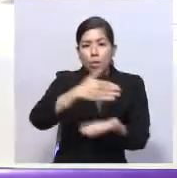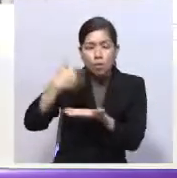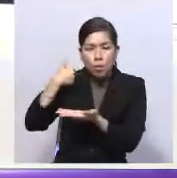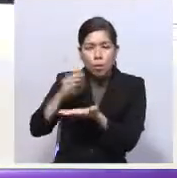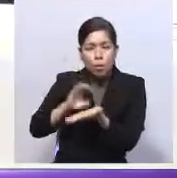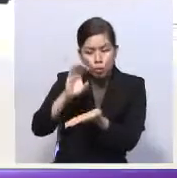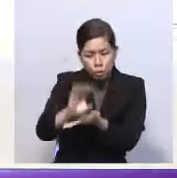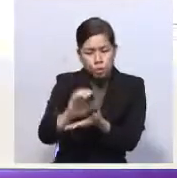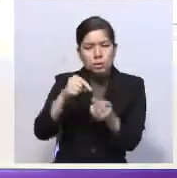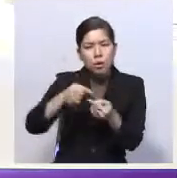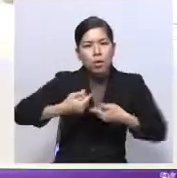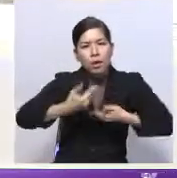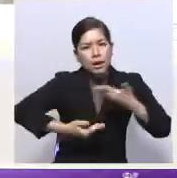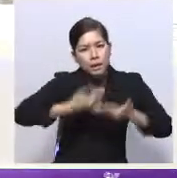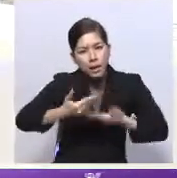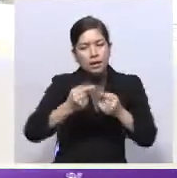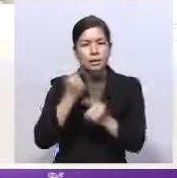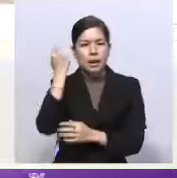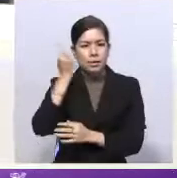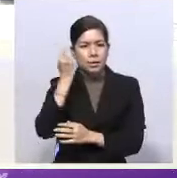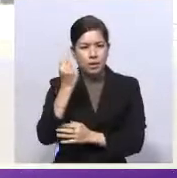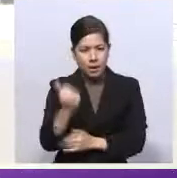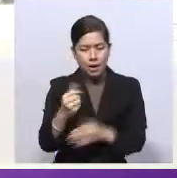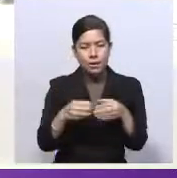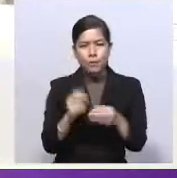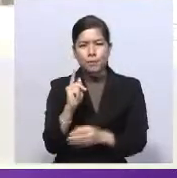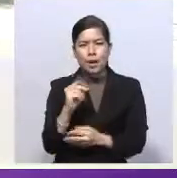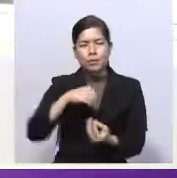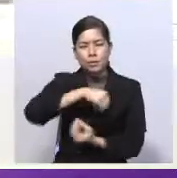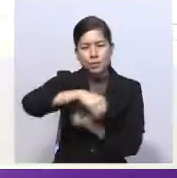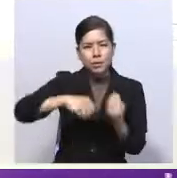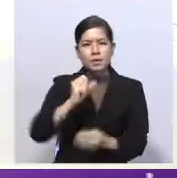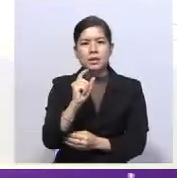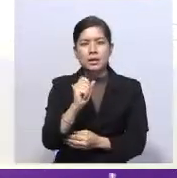การท่องเที่ยวในภูมิภาคอาเซียนทีมข่าวเศรษฐกิจรายงาน